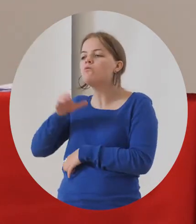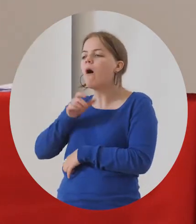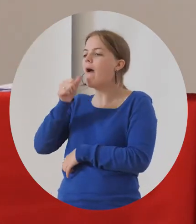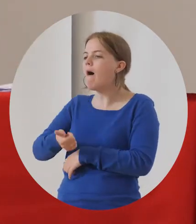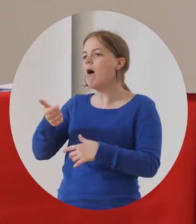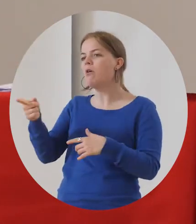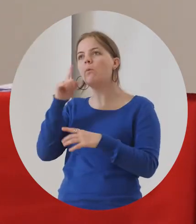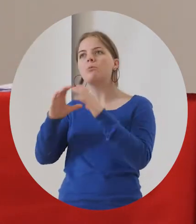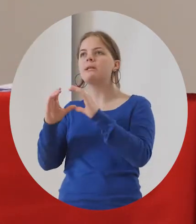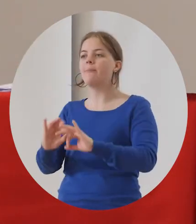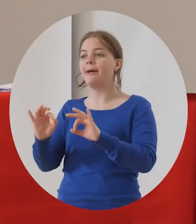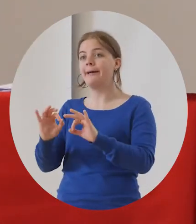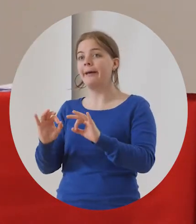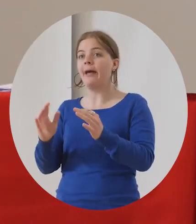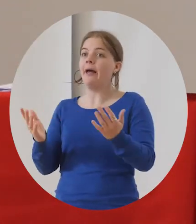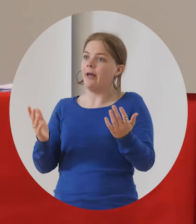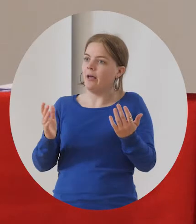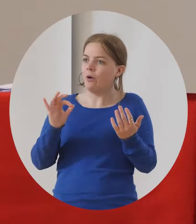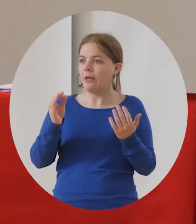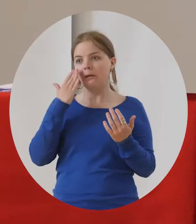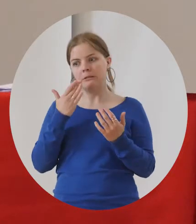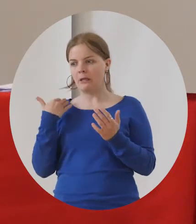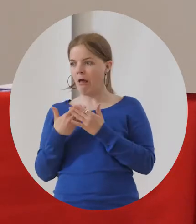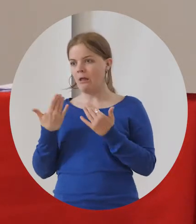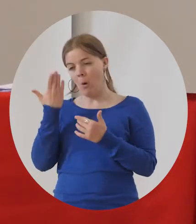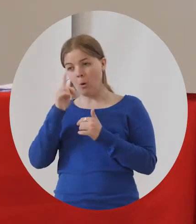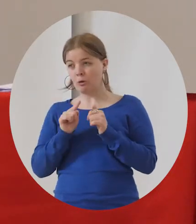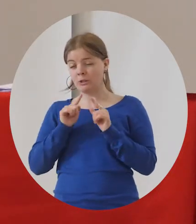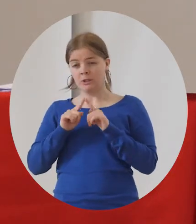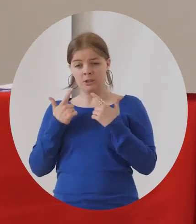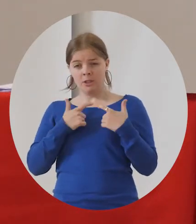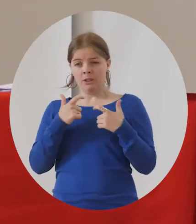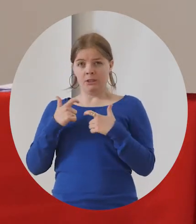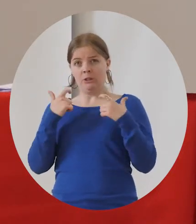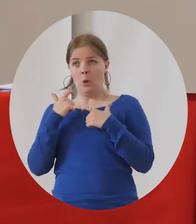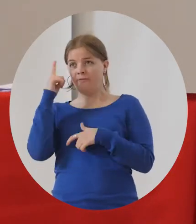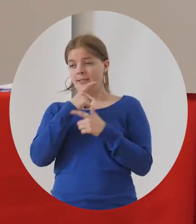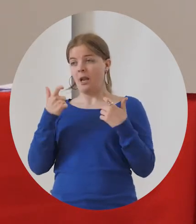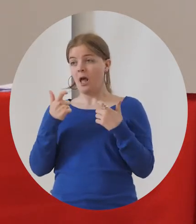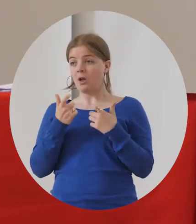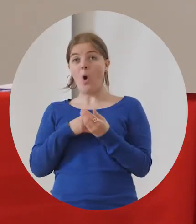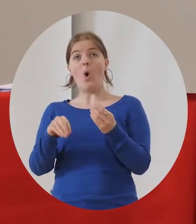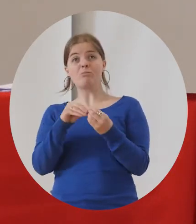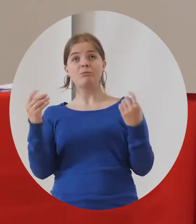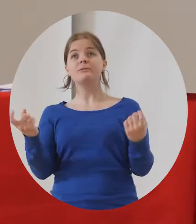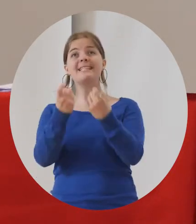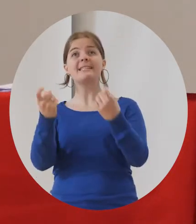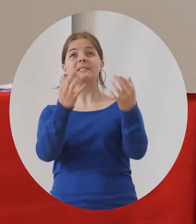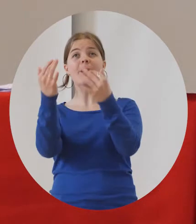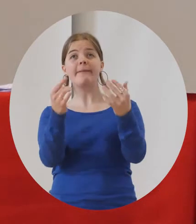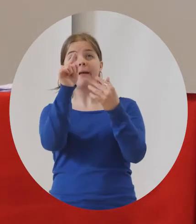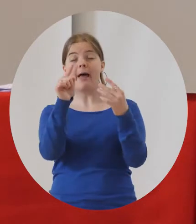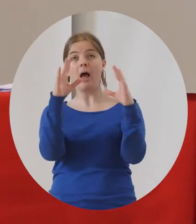la communication. Effectivement, quand on a toutes ces difficultés, comment être capable d'être attentif sur un exercice de maths qui se trouve en face de